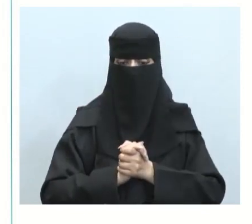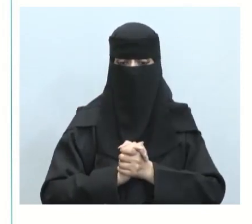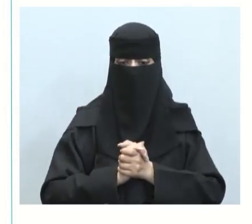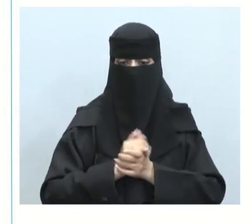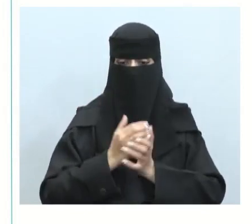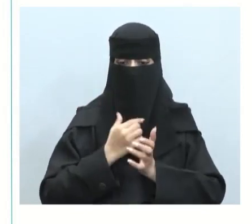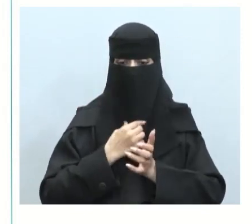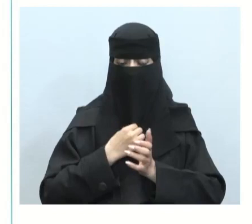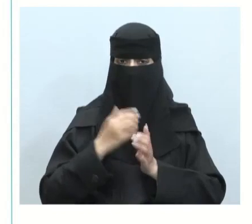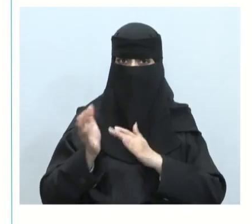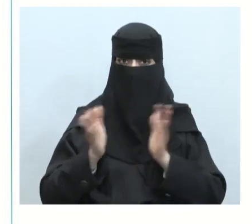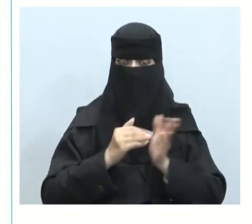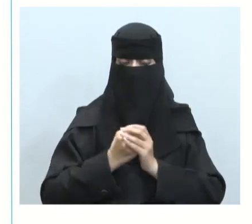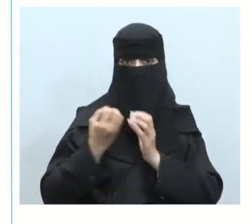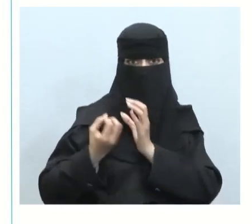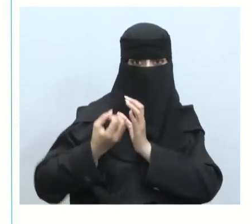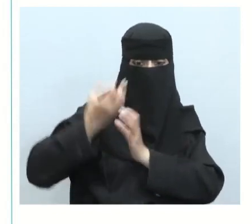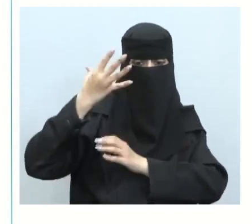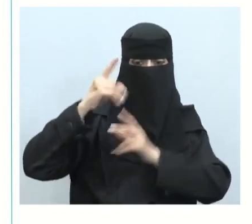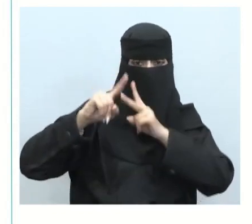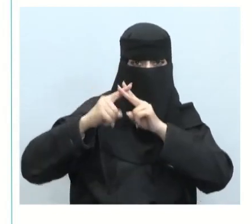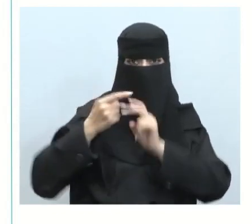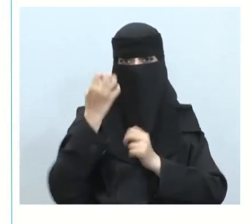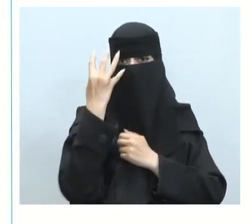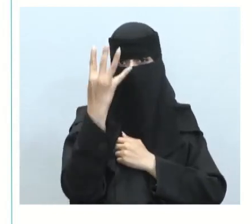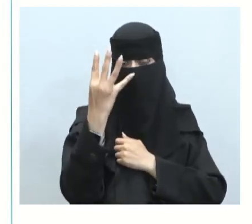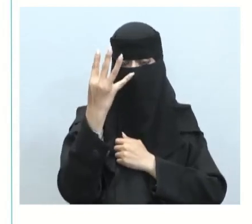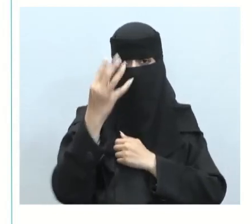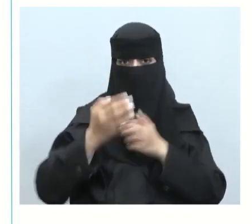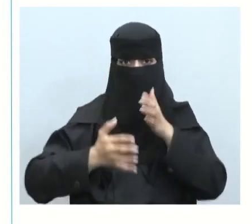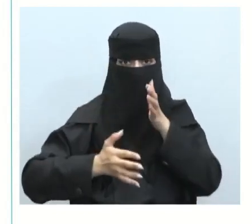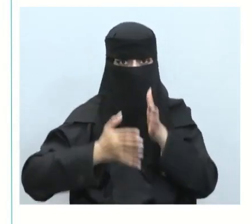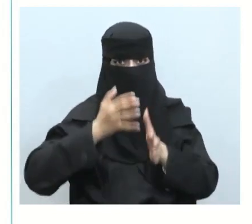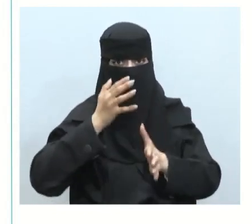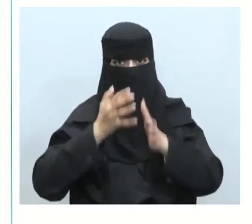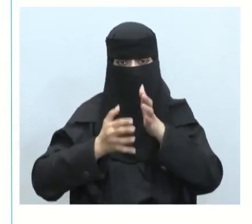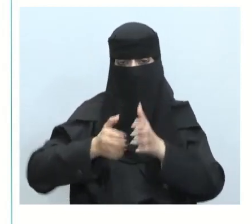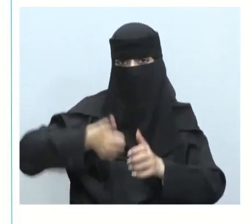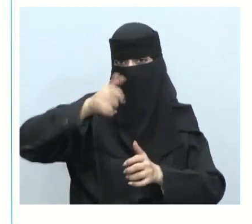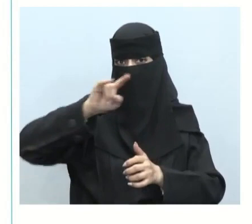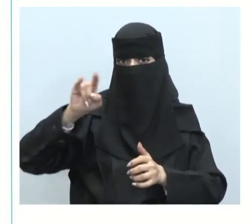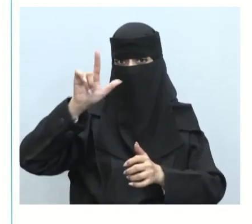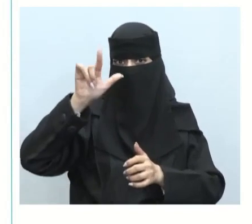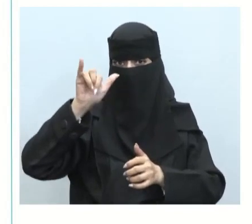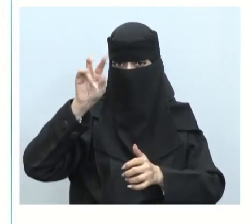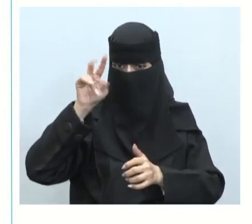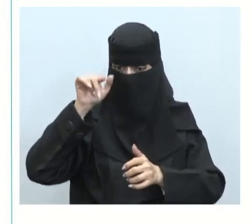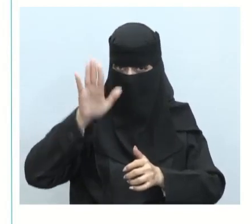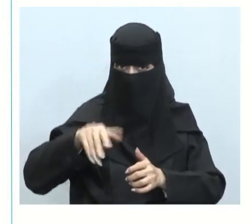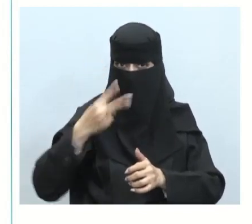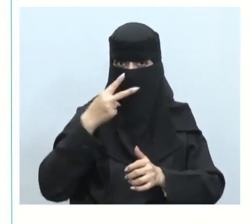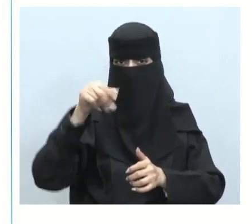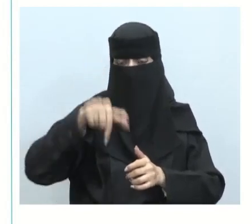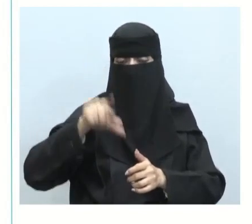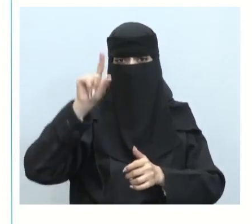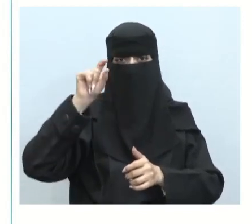البيانات بعد ذلك ظهرت ما يسمى بالثوره الصناعيه الرابعه والتي نعي اليوم في عصرها في عصرها والتي